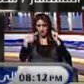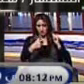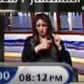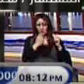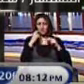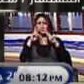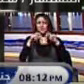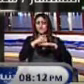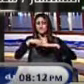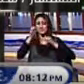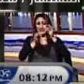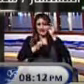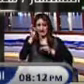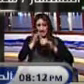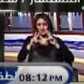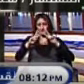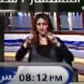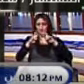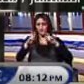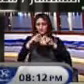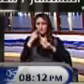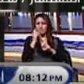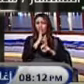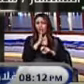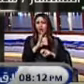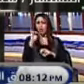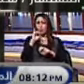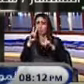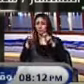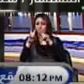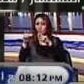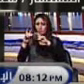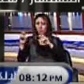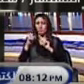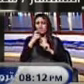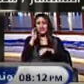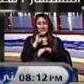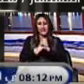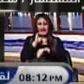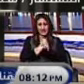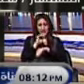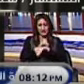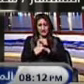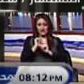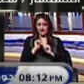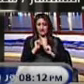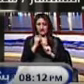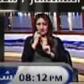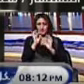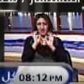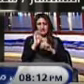بالتحقيق فيما جاء بلجنة تقصي الحقائق، وبالفعل ثبت وجود أدلة أخرى من شأنها تقوية